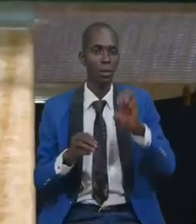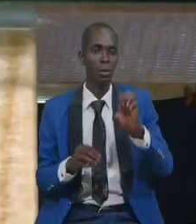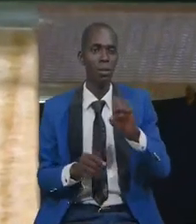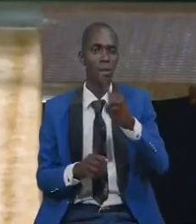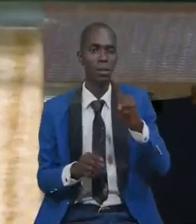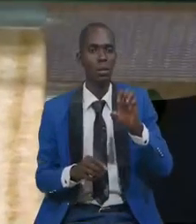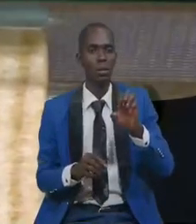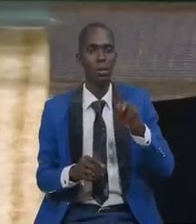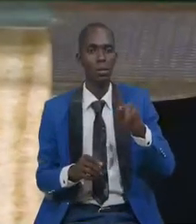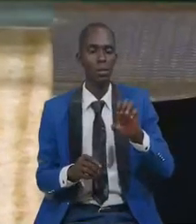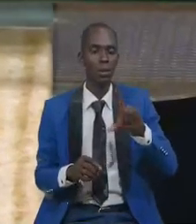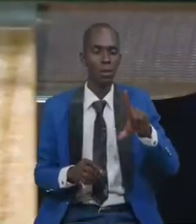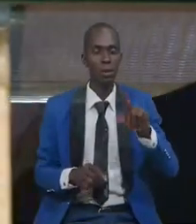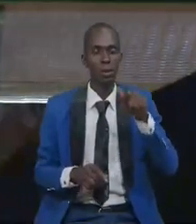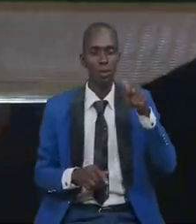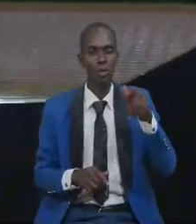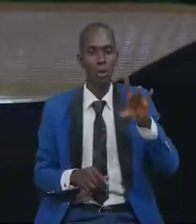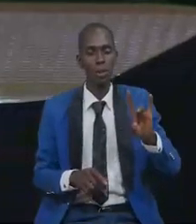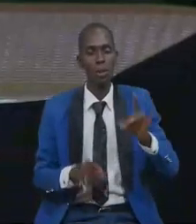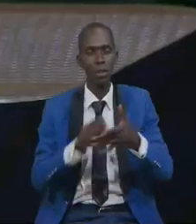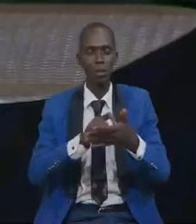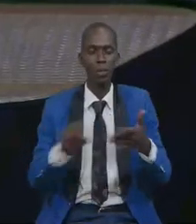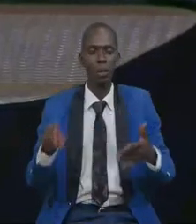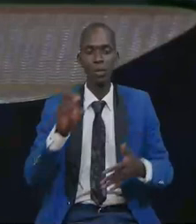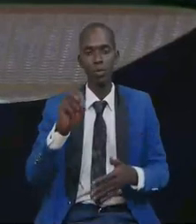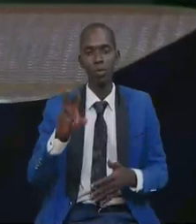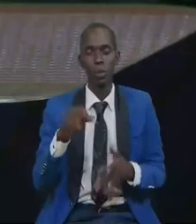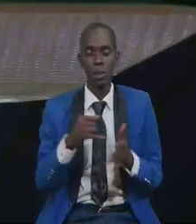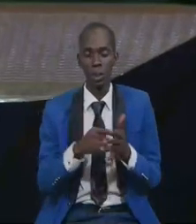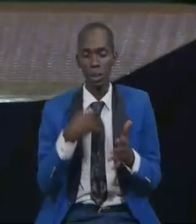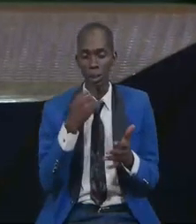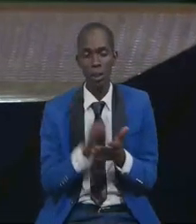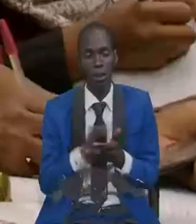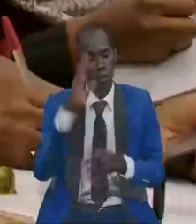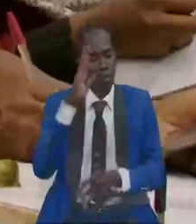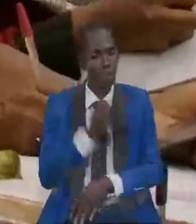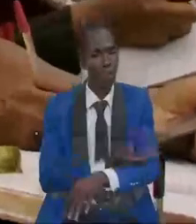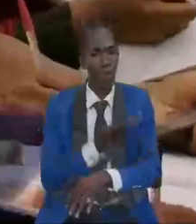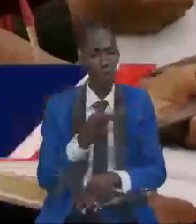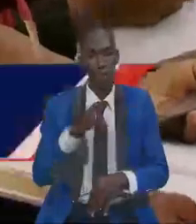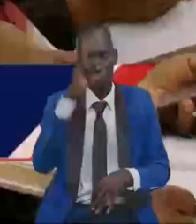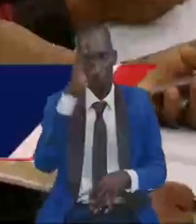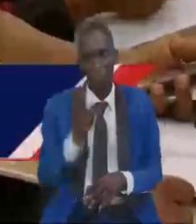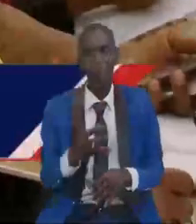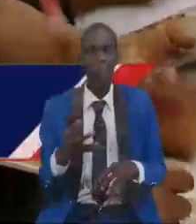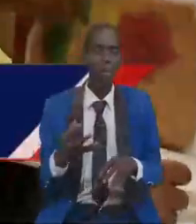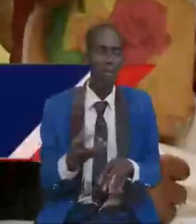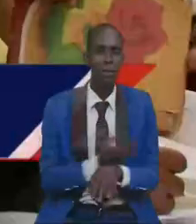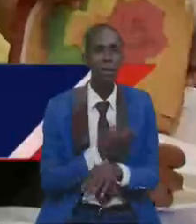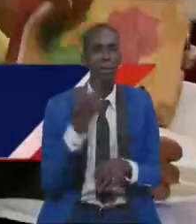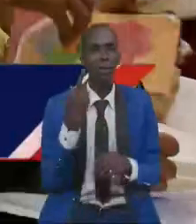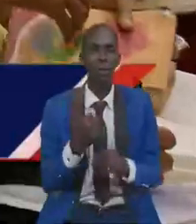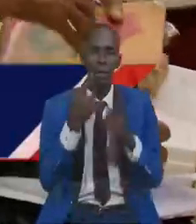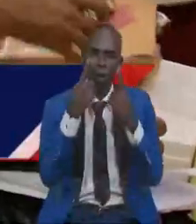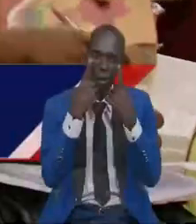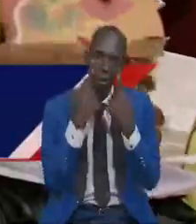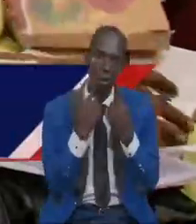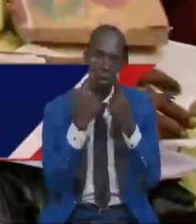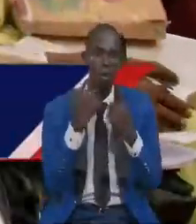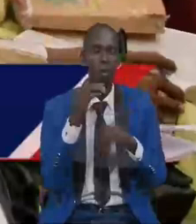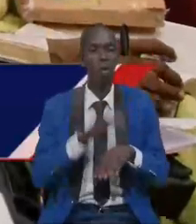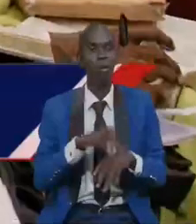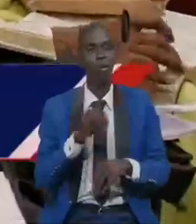Ézéchiel 28, verset 12. Ézéchiel 28, le verset 12. 28, verset 12.